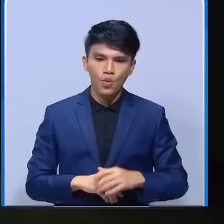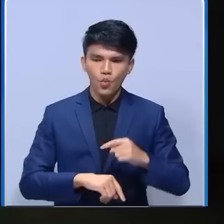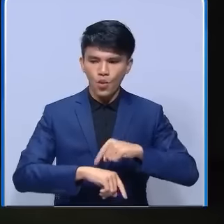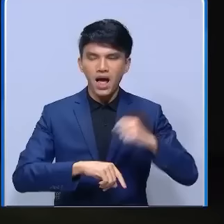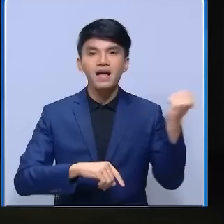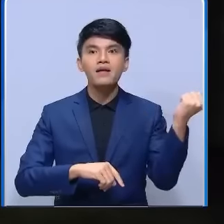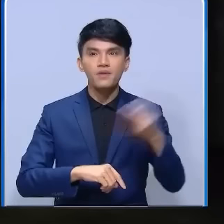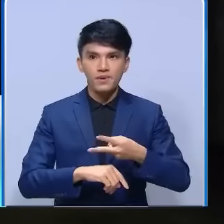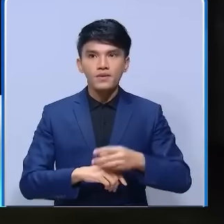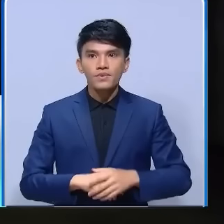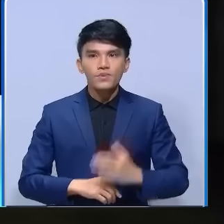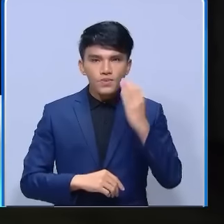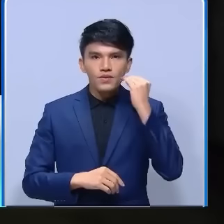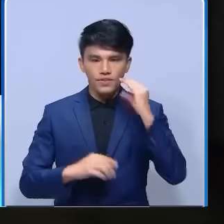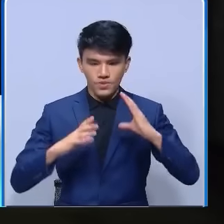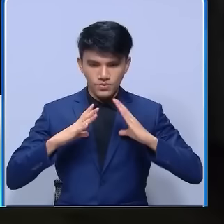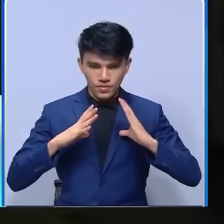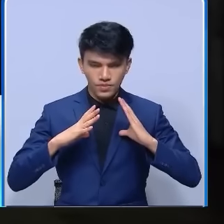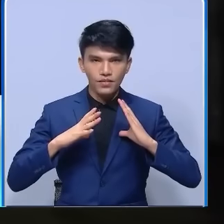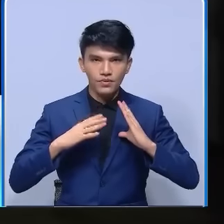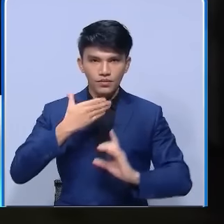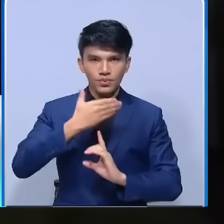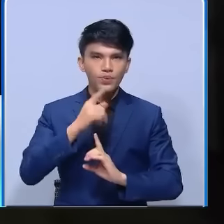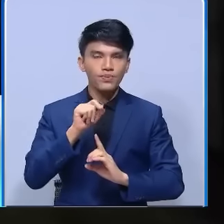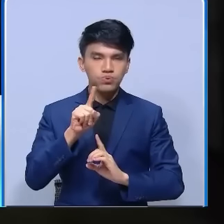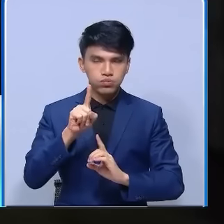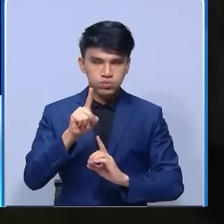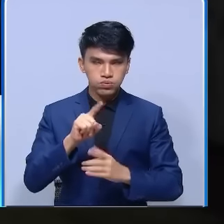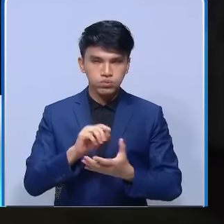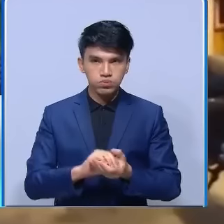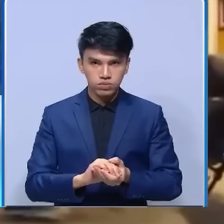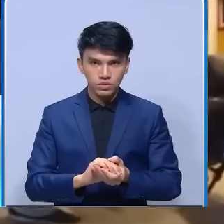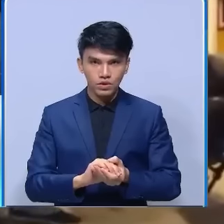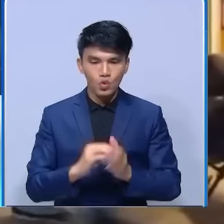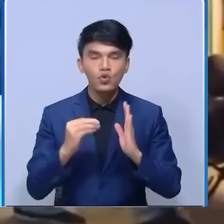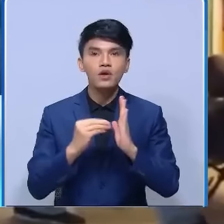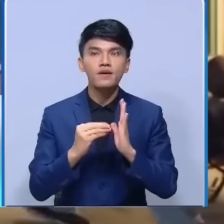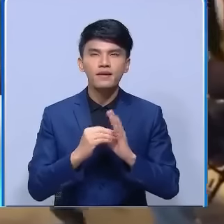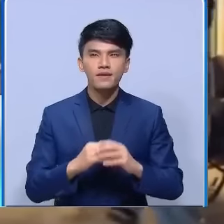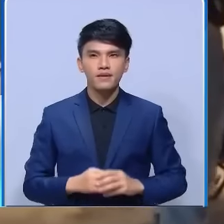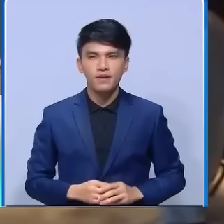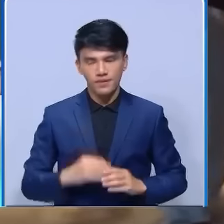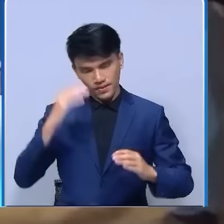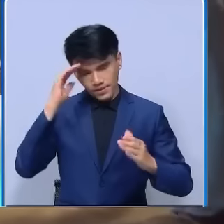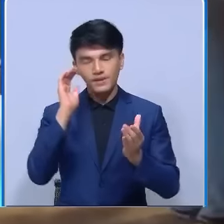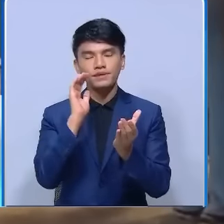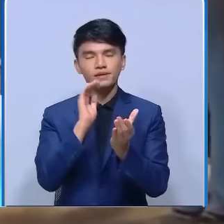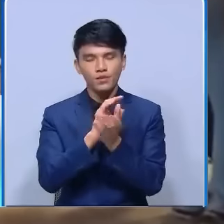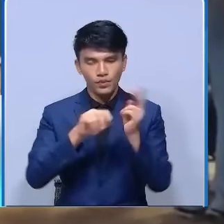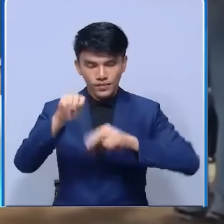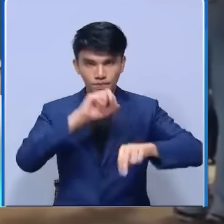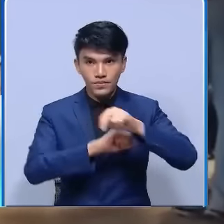มานี่เองหน้าบ้านพักในซอยรามอินทรา21แยก18แขวงท่าแร้งเขตบางเขนกรุงเทพตำรวจสภ.บางเขนไปตรวจส